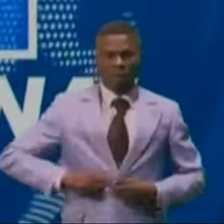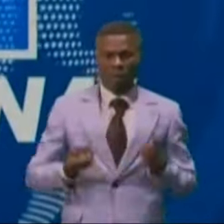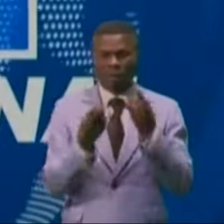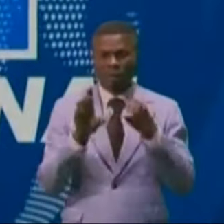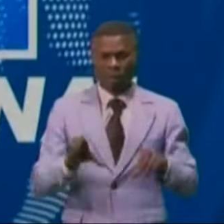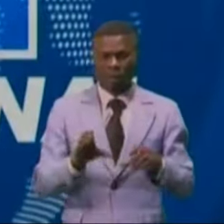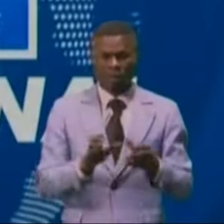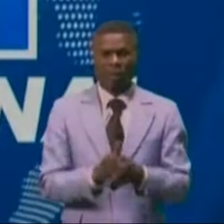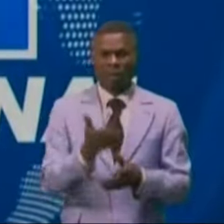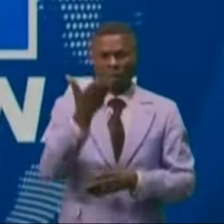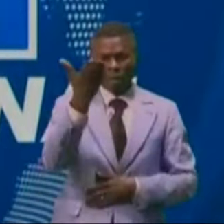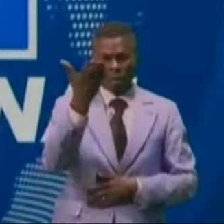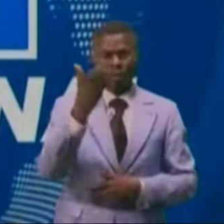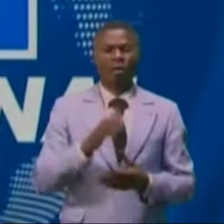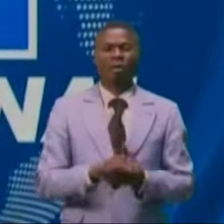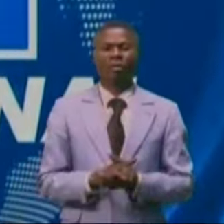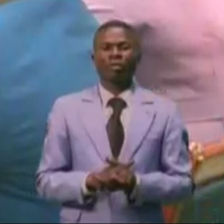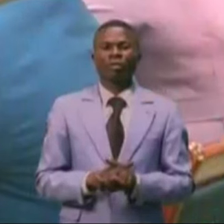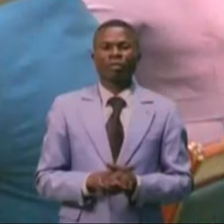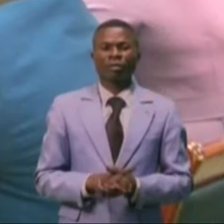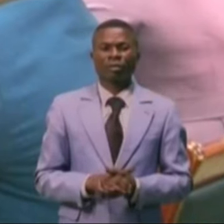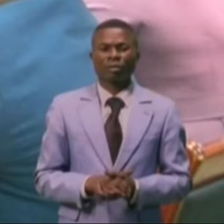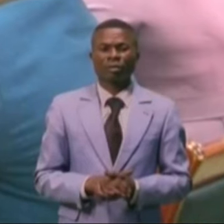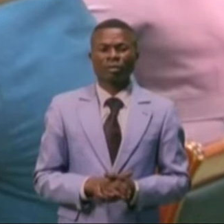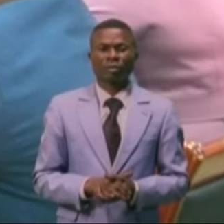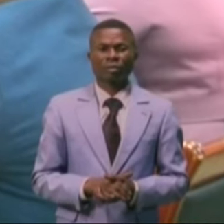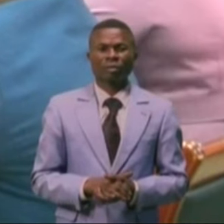Rick Ndiouzi à Pondiouzi.